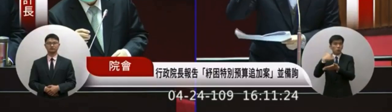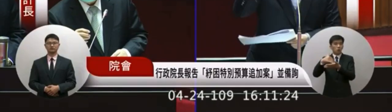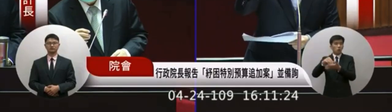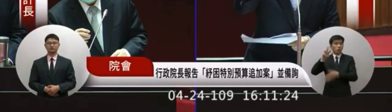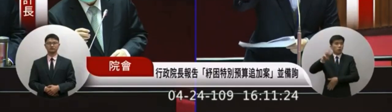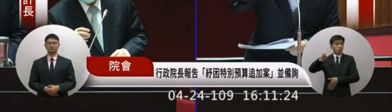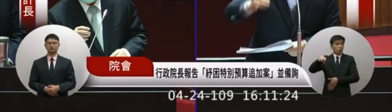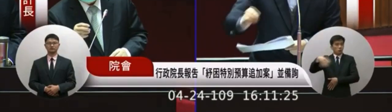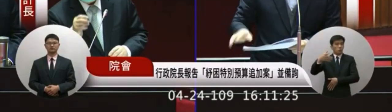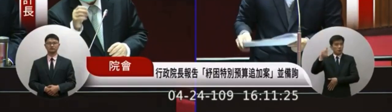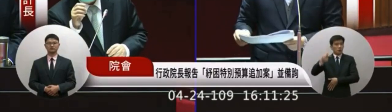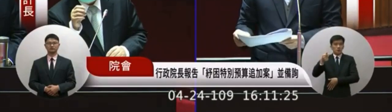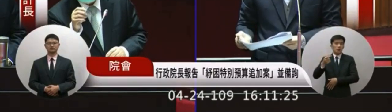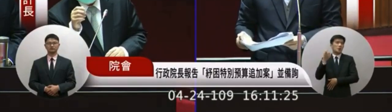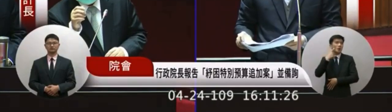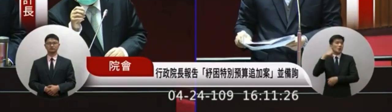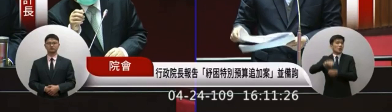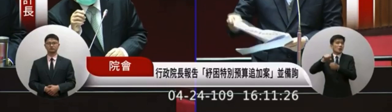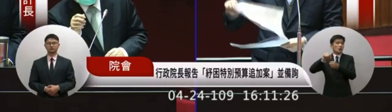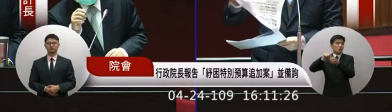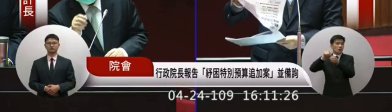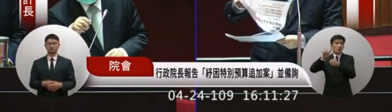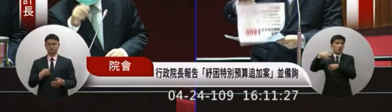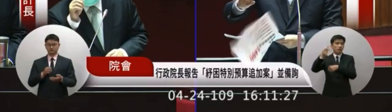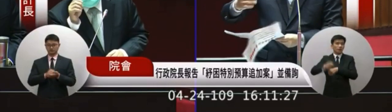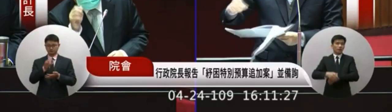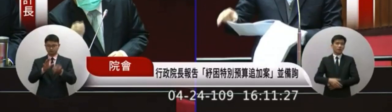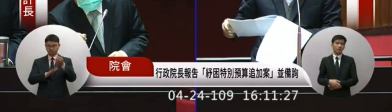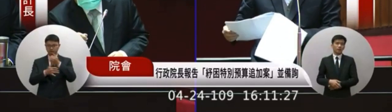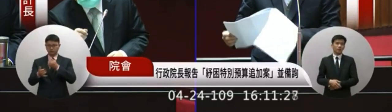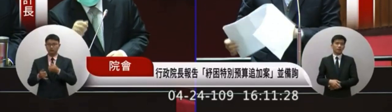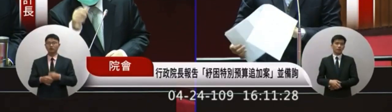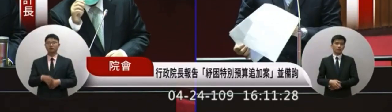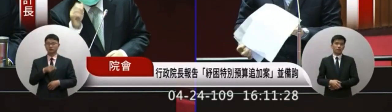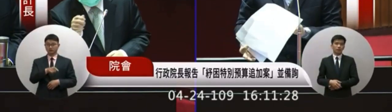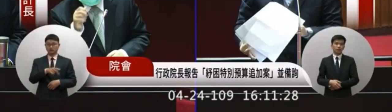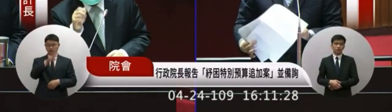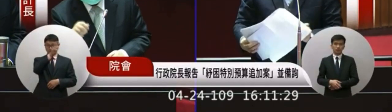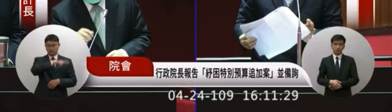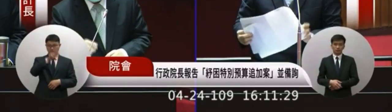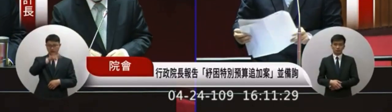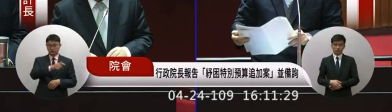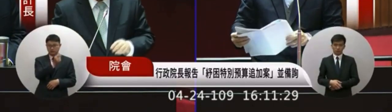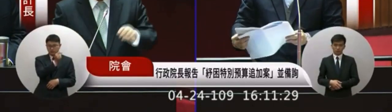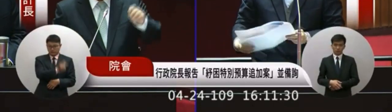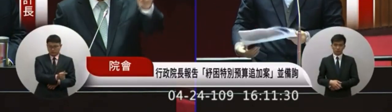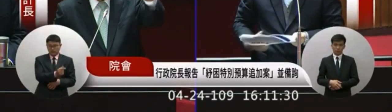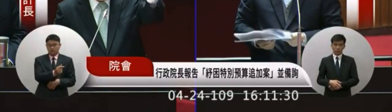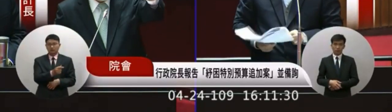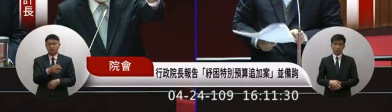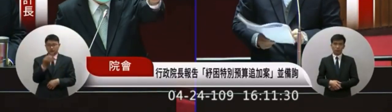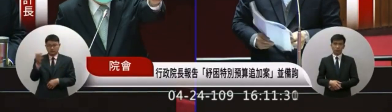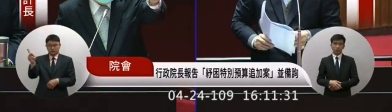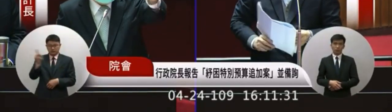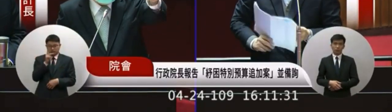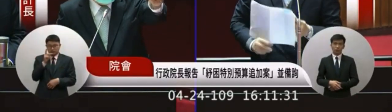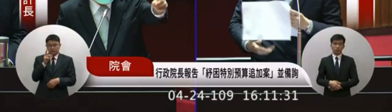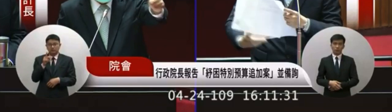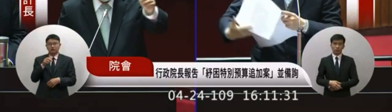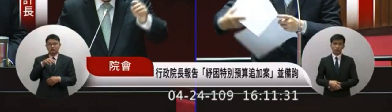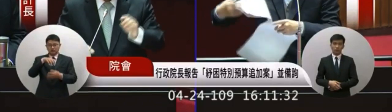里面，你就灌水了400亿。 那个跟委员报告一下，他是7000亿的贷款金额里面，可以把这